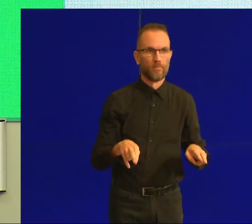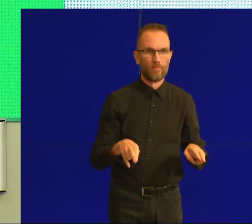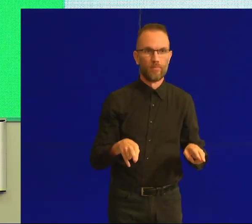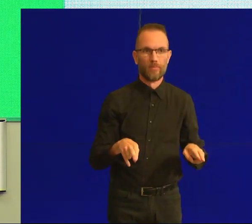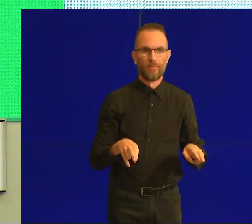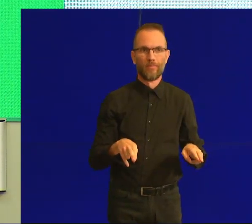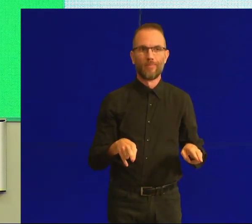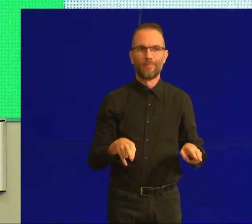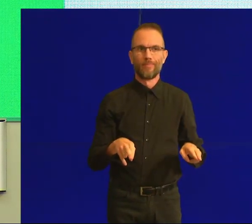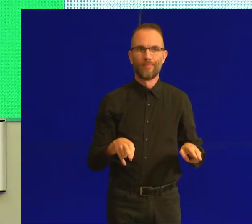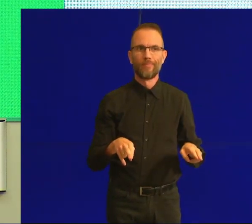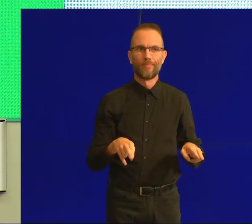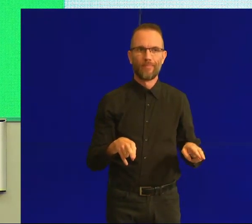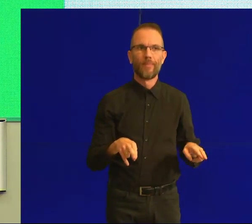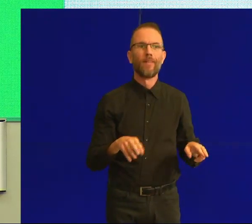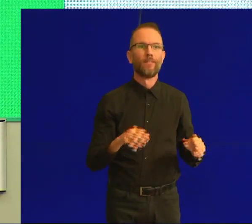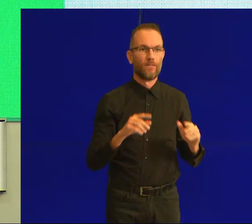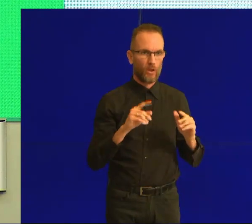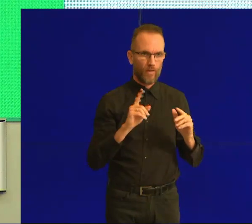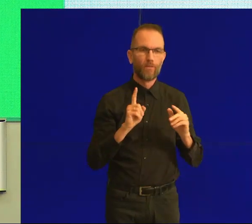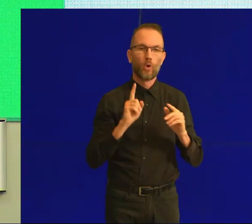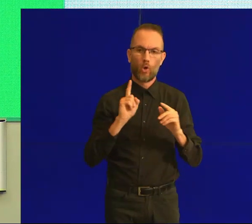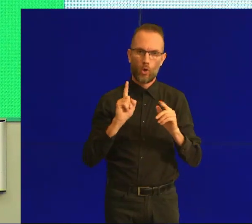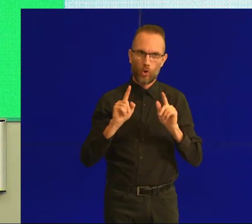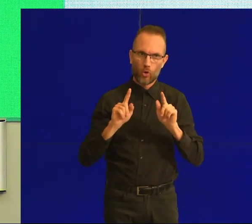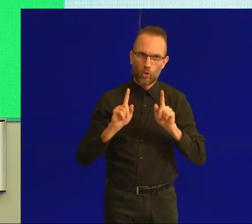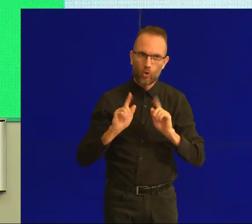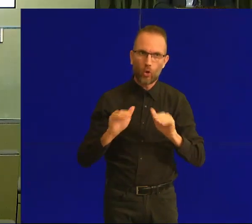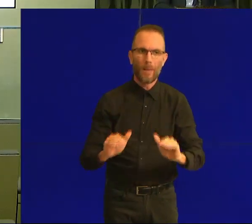rester très attentif voilà